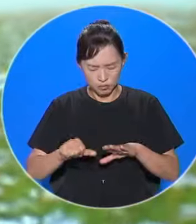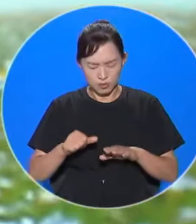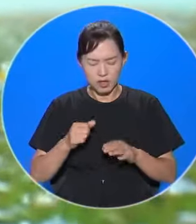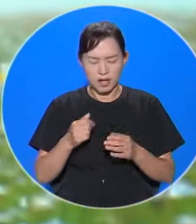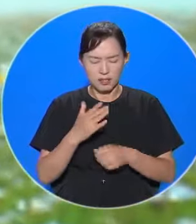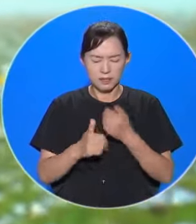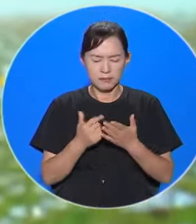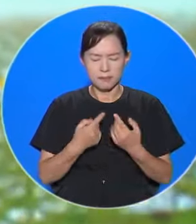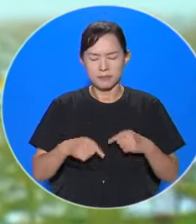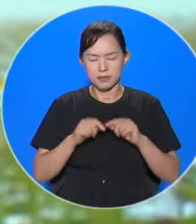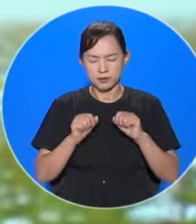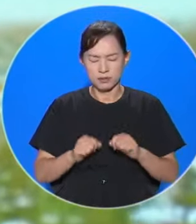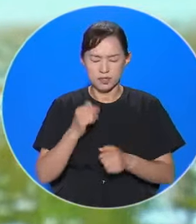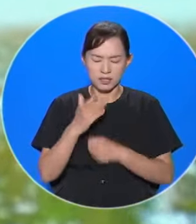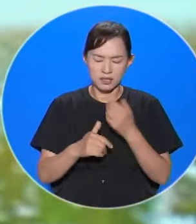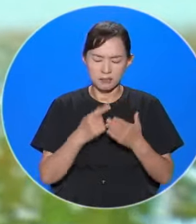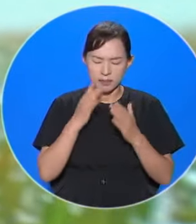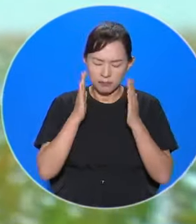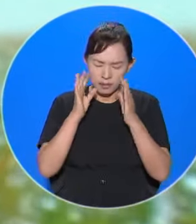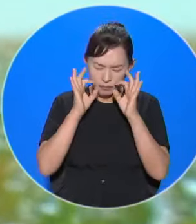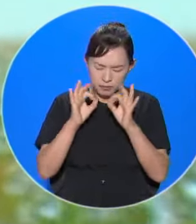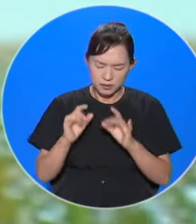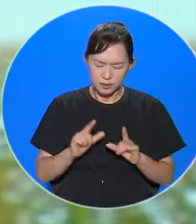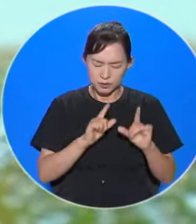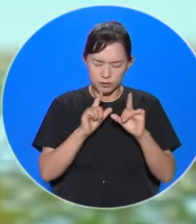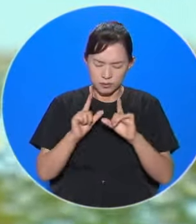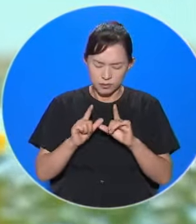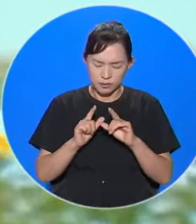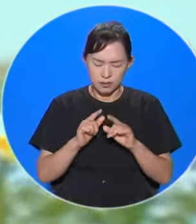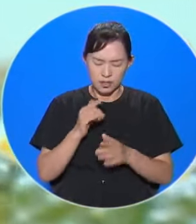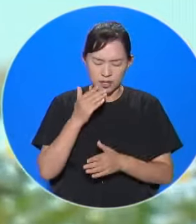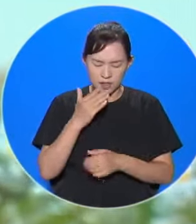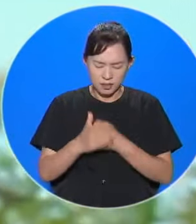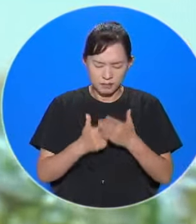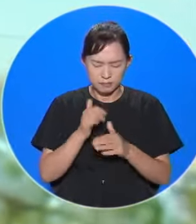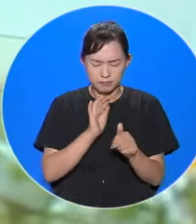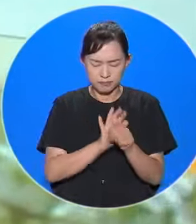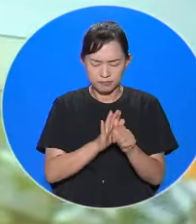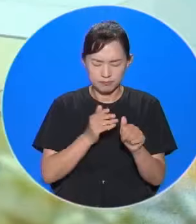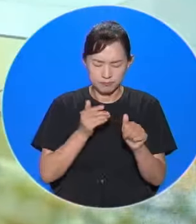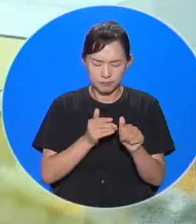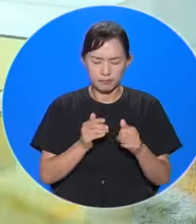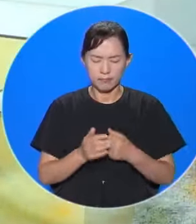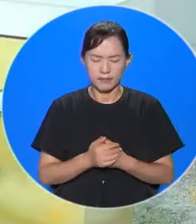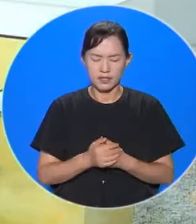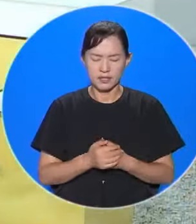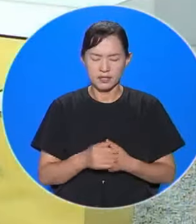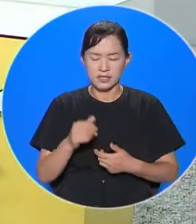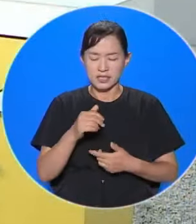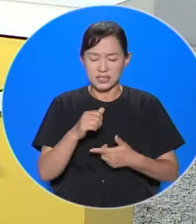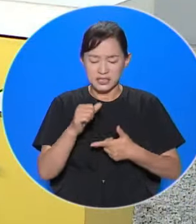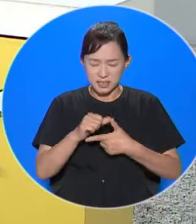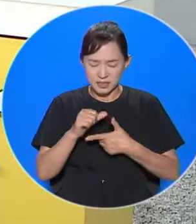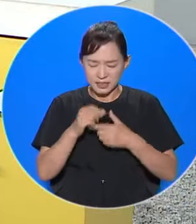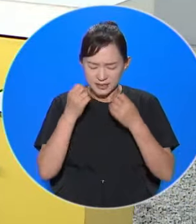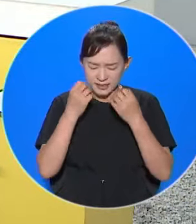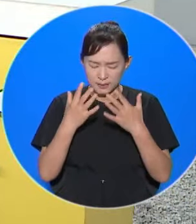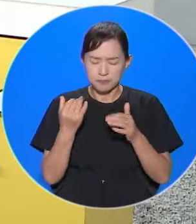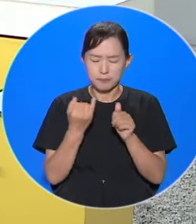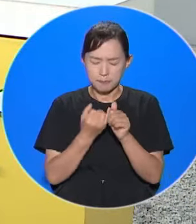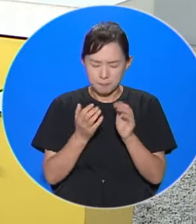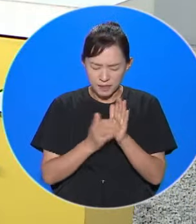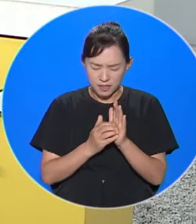가운데도 정말 하나님을 바라보며 살아갈 수 있도록 아버지 하나님 도와주시옵소서 하나님 우리 큰아들 또 새로운 가정을 이루고